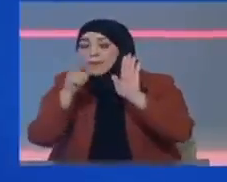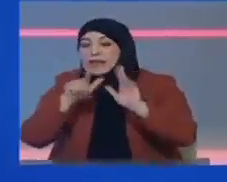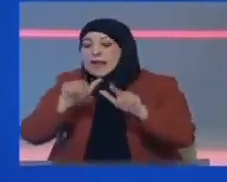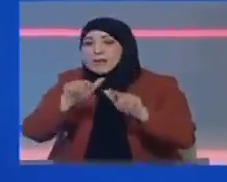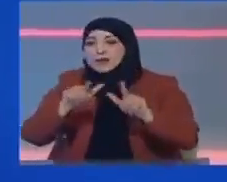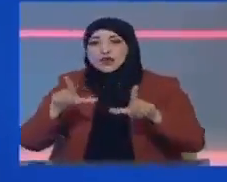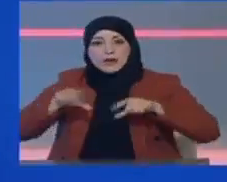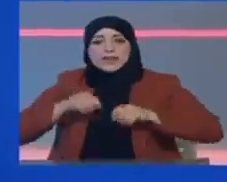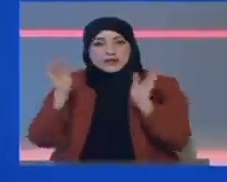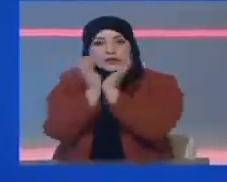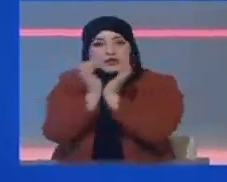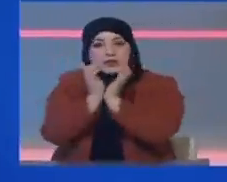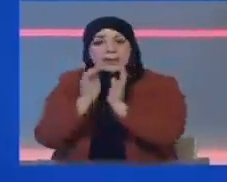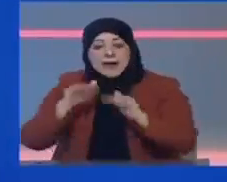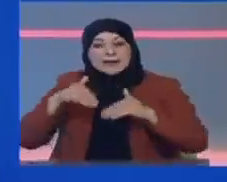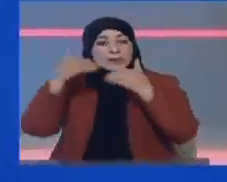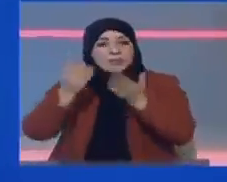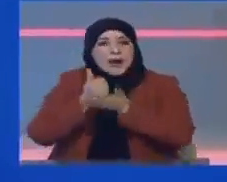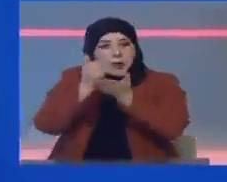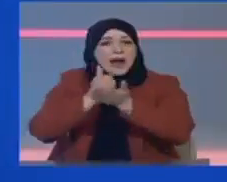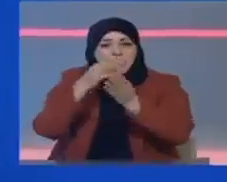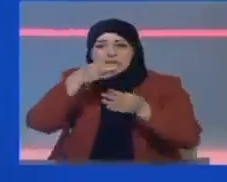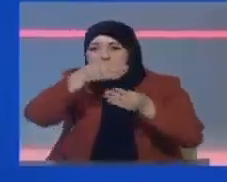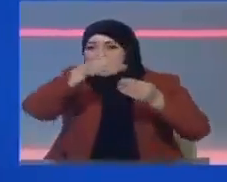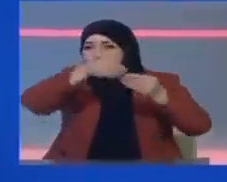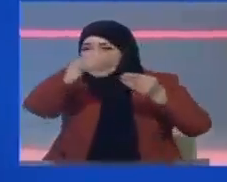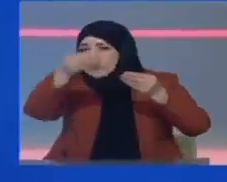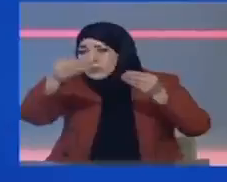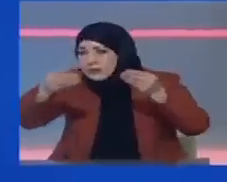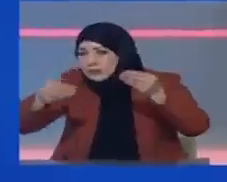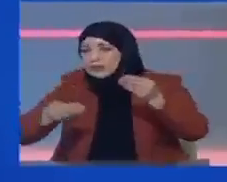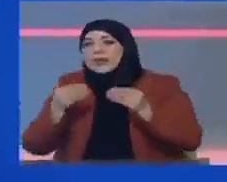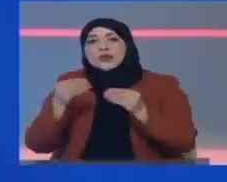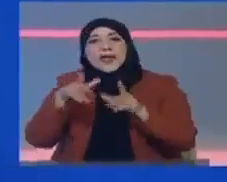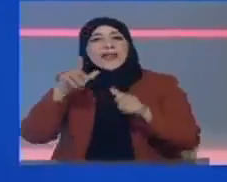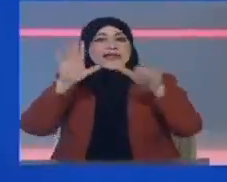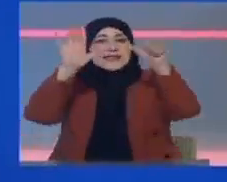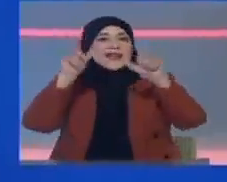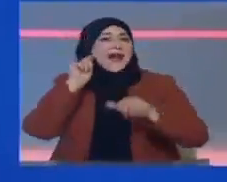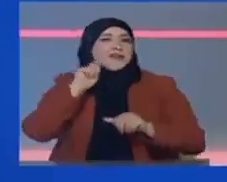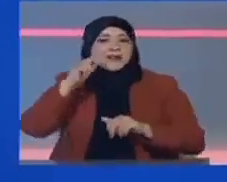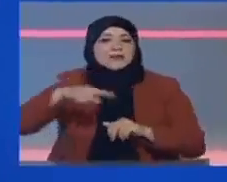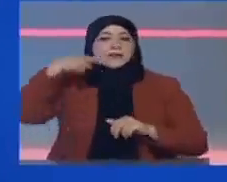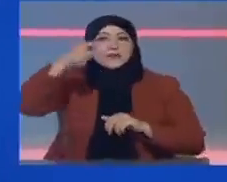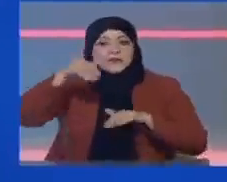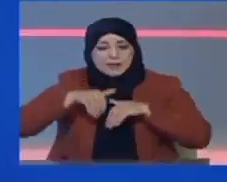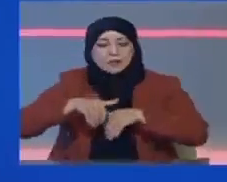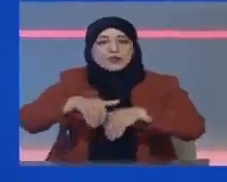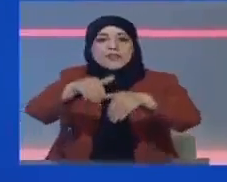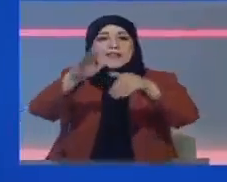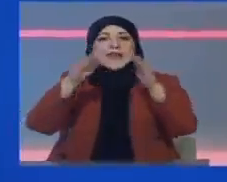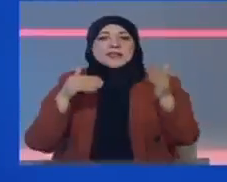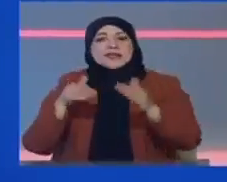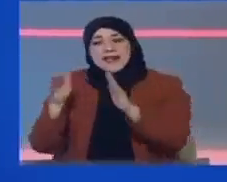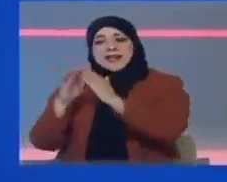الاشراف على بقيه الفئات تدريجيا حتى السادس من ابريل المقبل وذلك مسايره ل ارجاءات الحجر